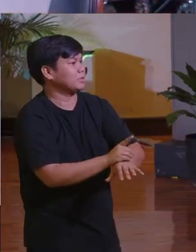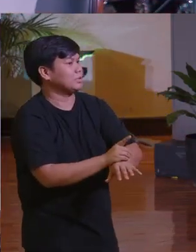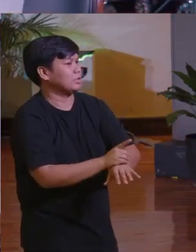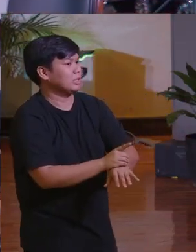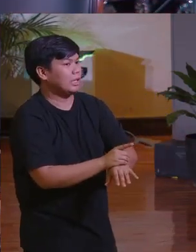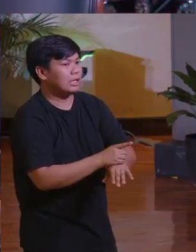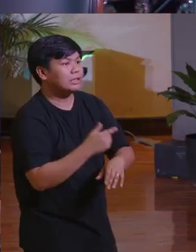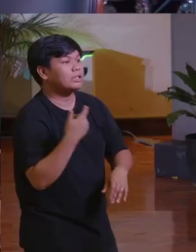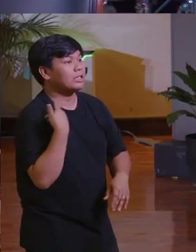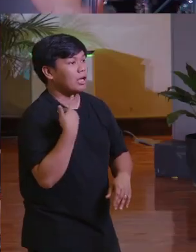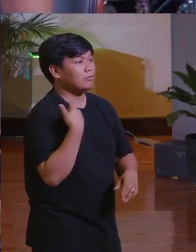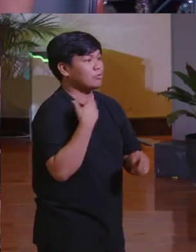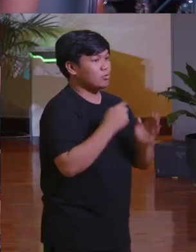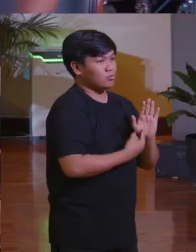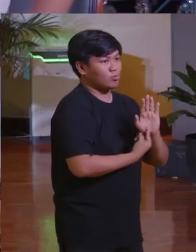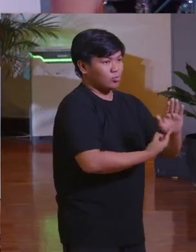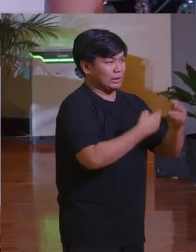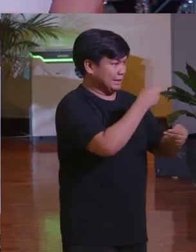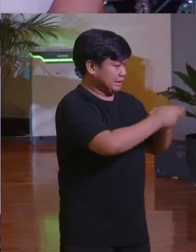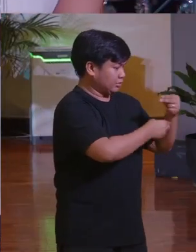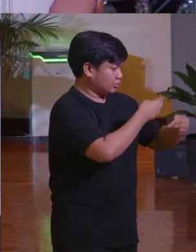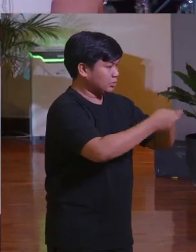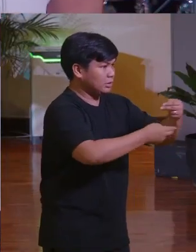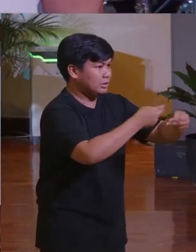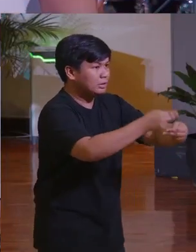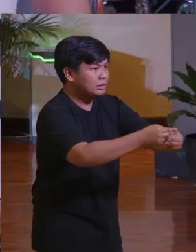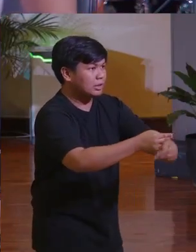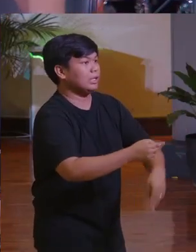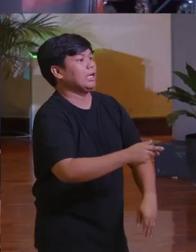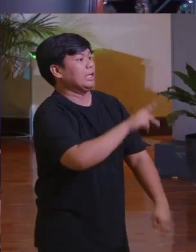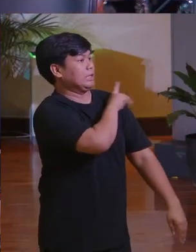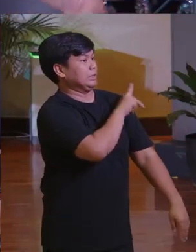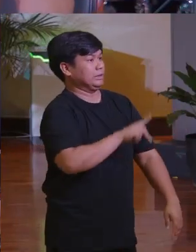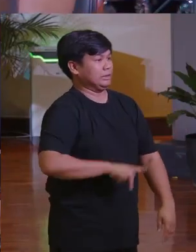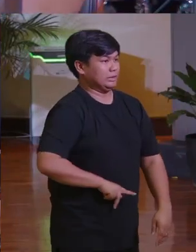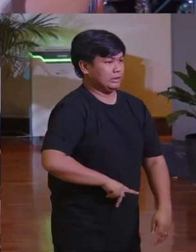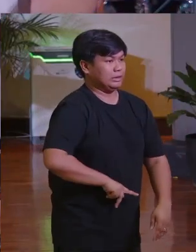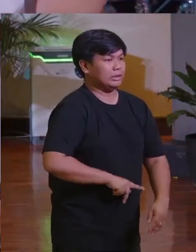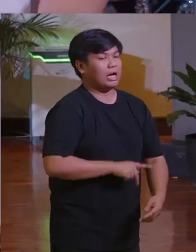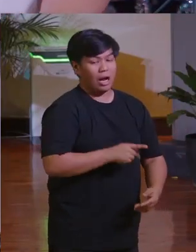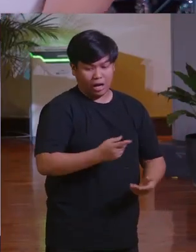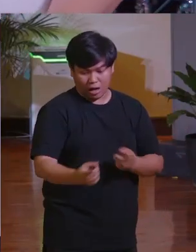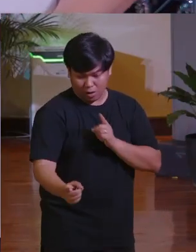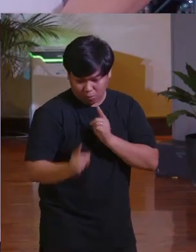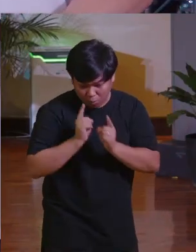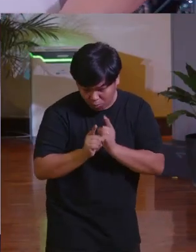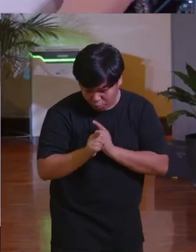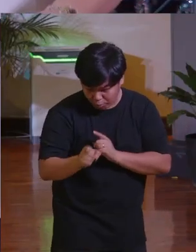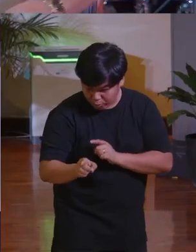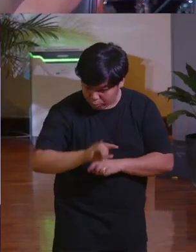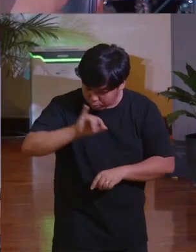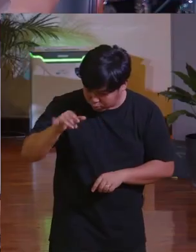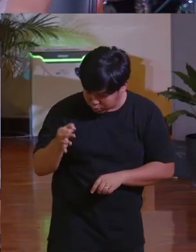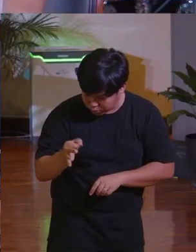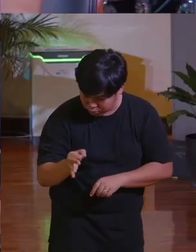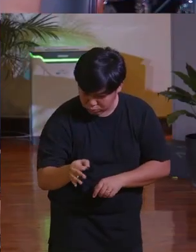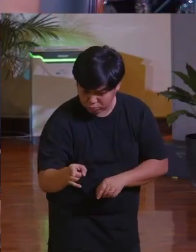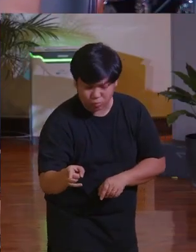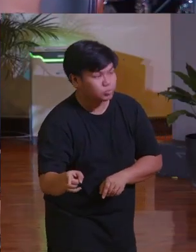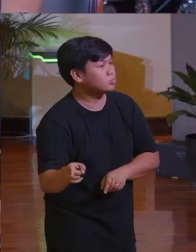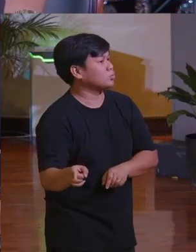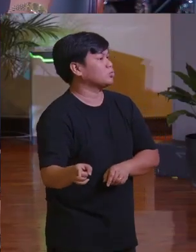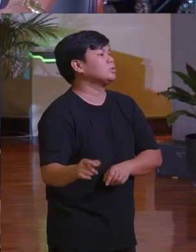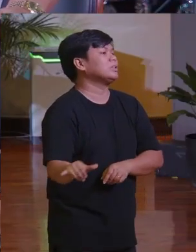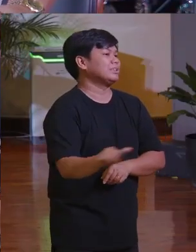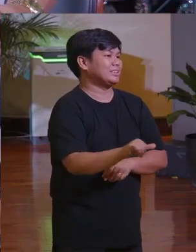na binigyan ng isang salita ng isang propeta ng Diyos. Ang pangalan niya ay si Jonah, the son of Amittai.